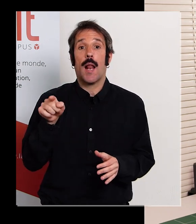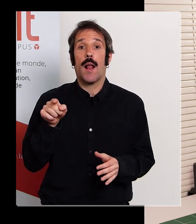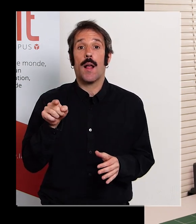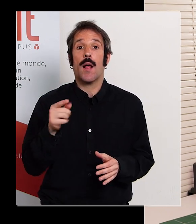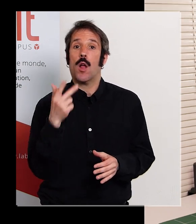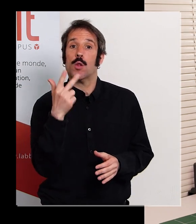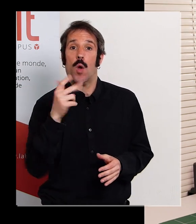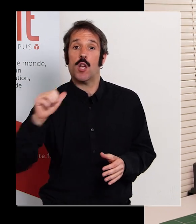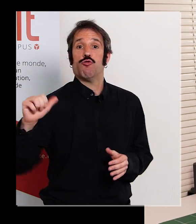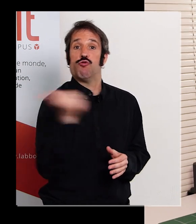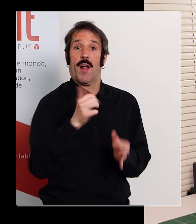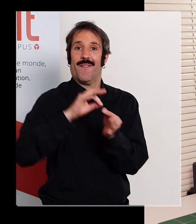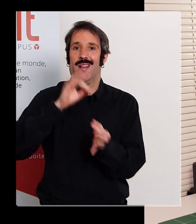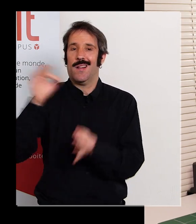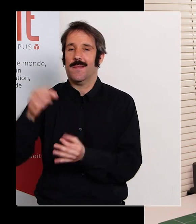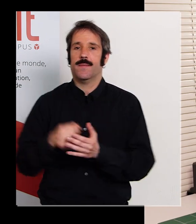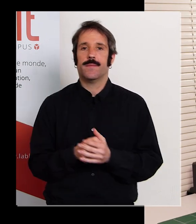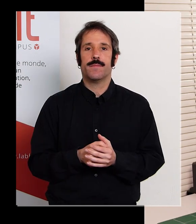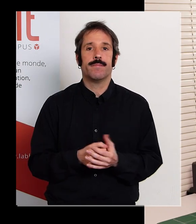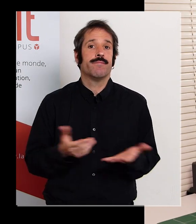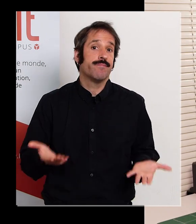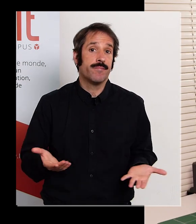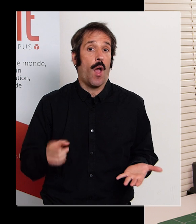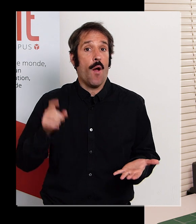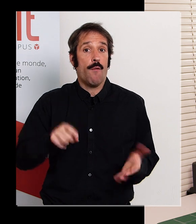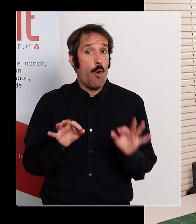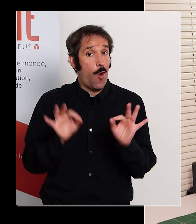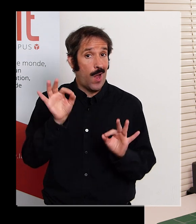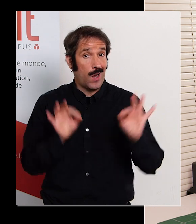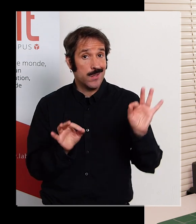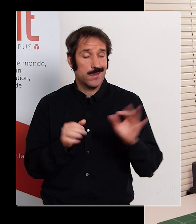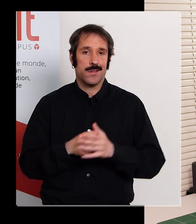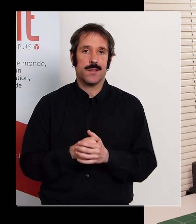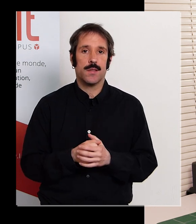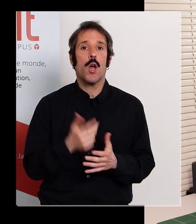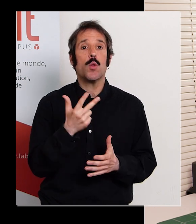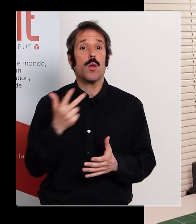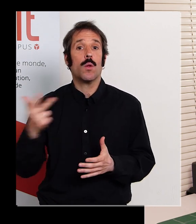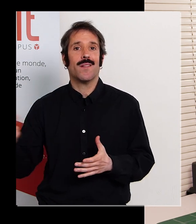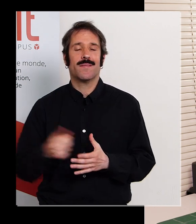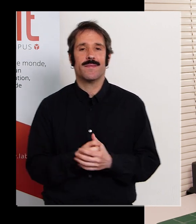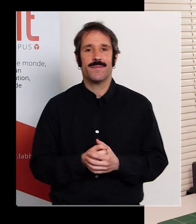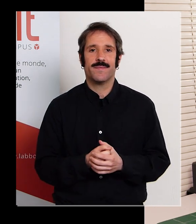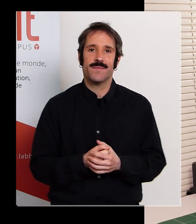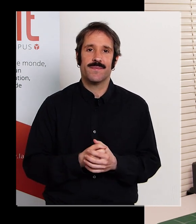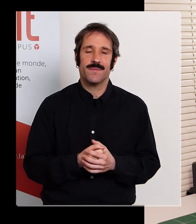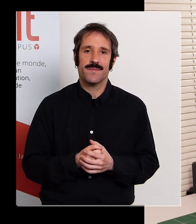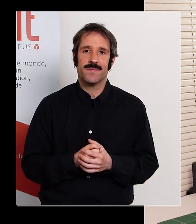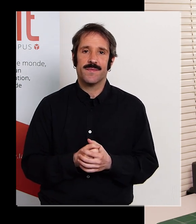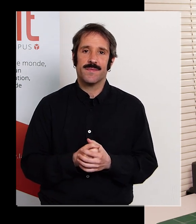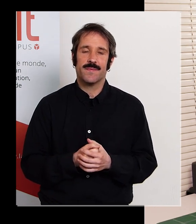qui ici est de 3 pour chacun d'entre eux. Donc, nous faisons le réglage de 3 chacun.